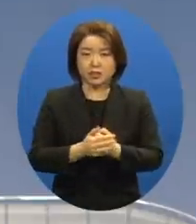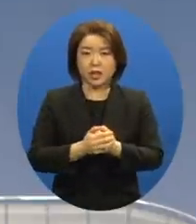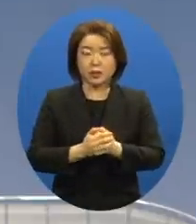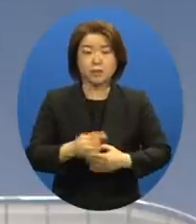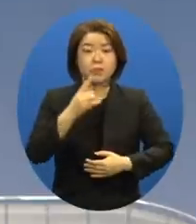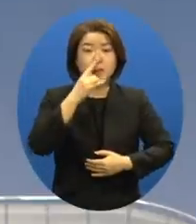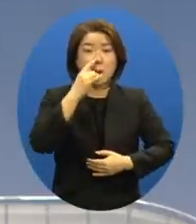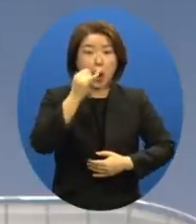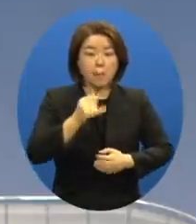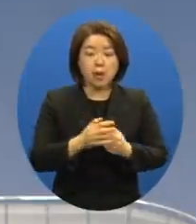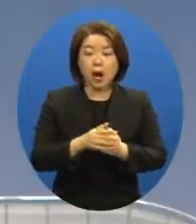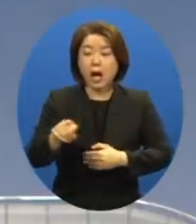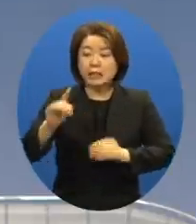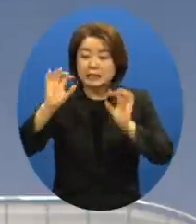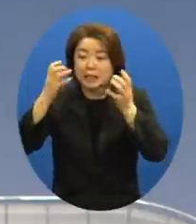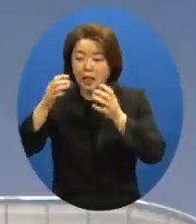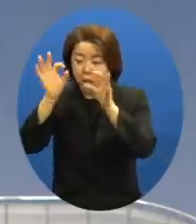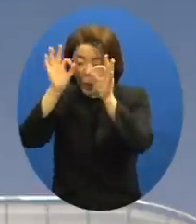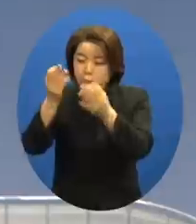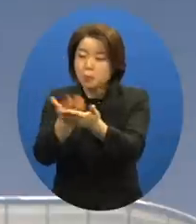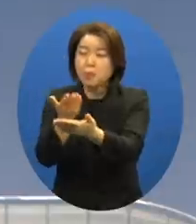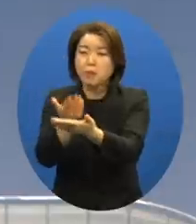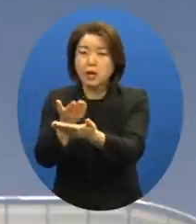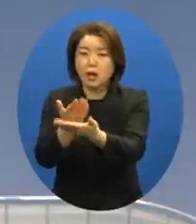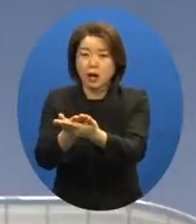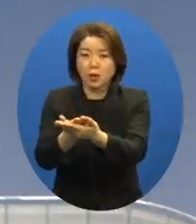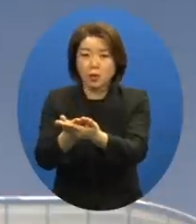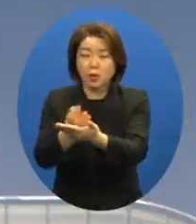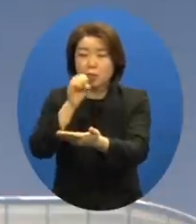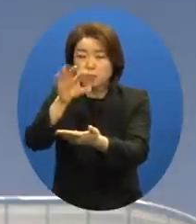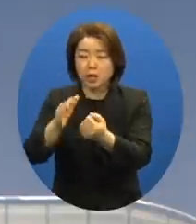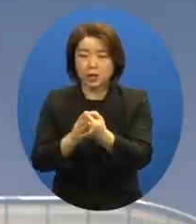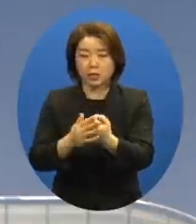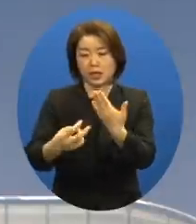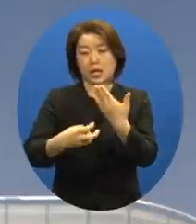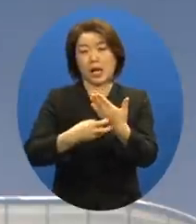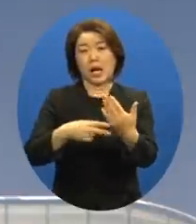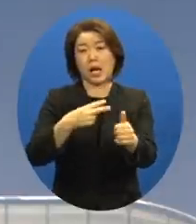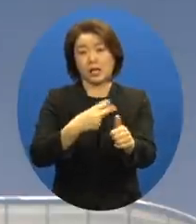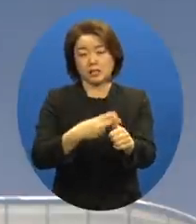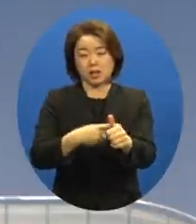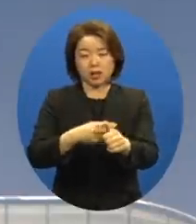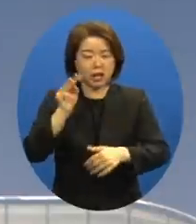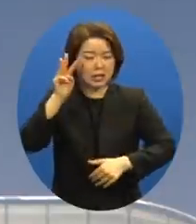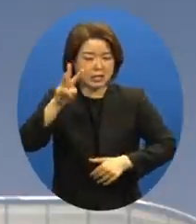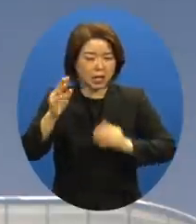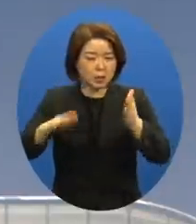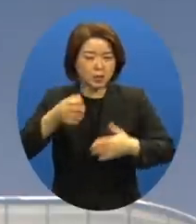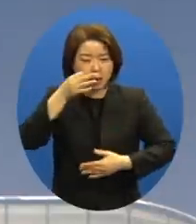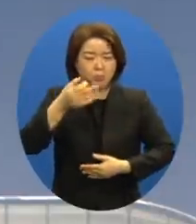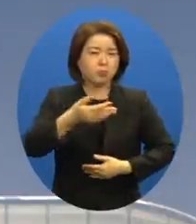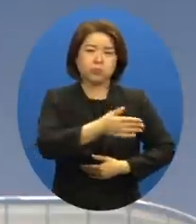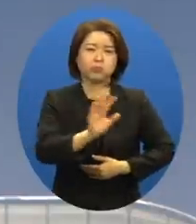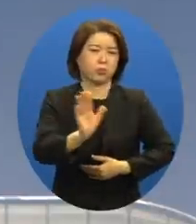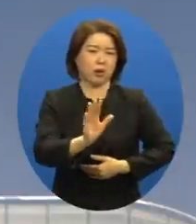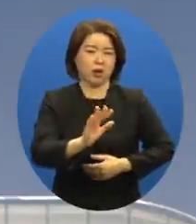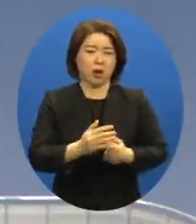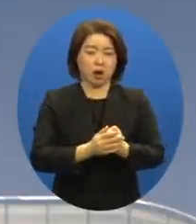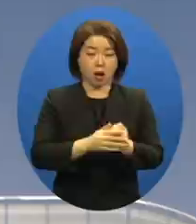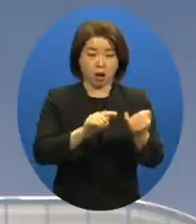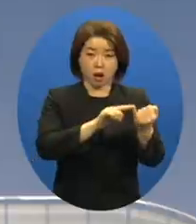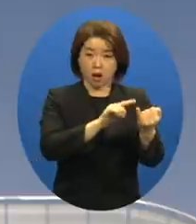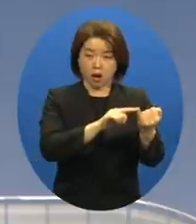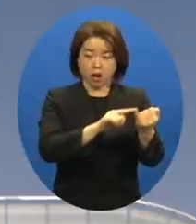그 태어난 아기를 보여달라고 했는데 의사가 3일 동안을 보여주지 않았습니다 산모가 너무